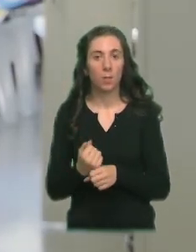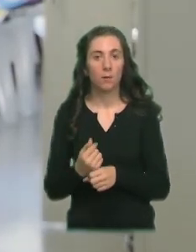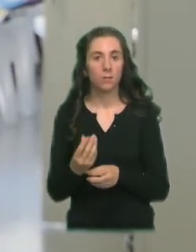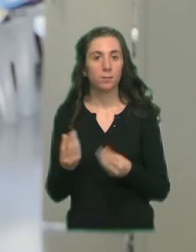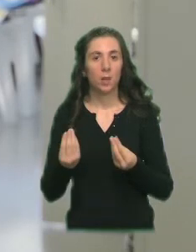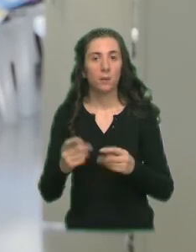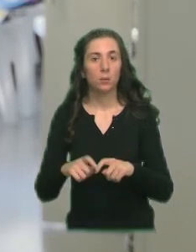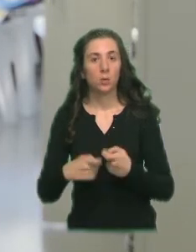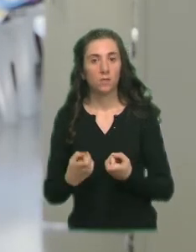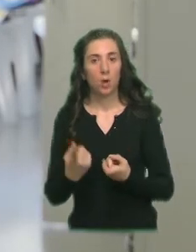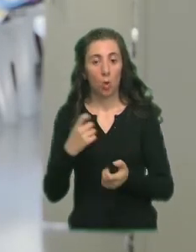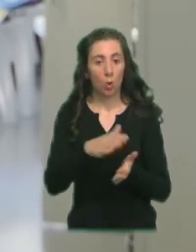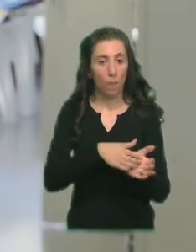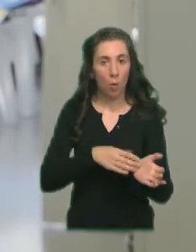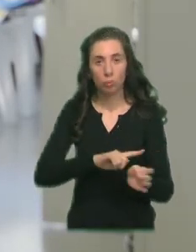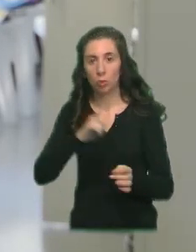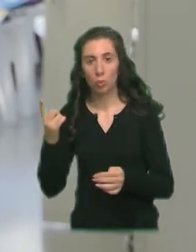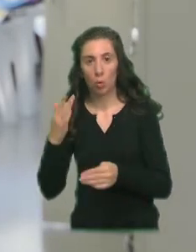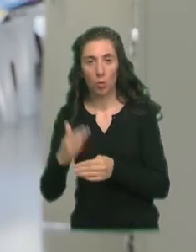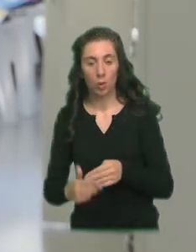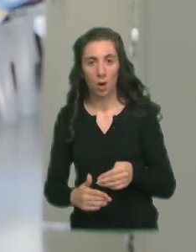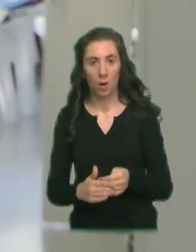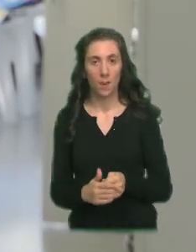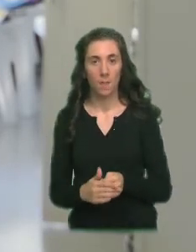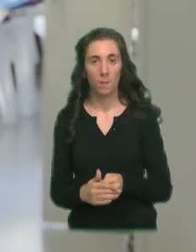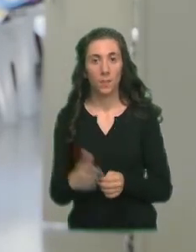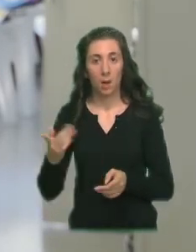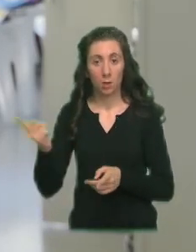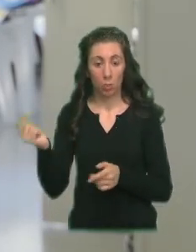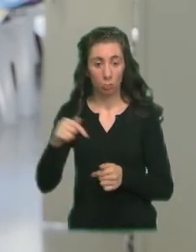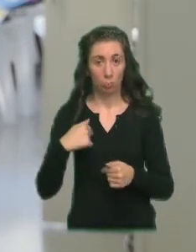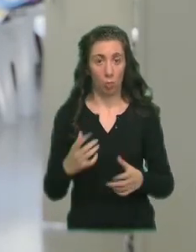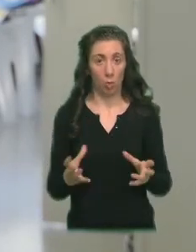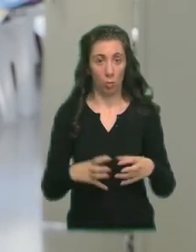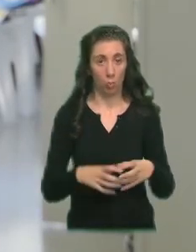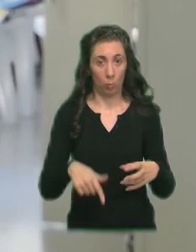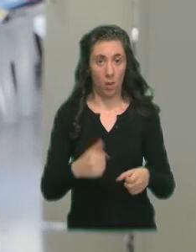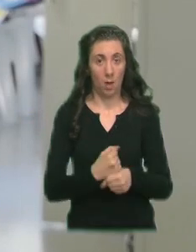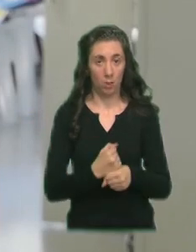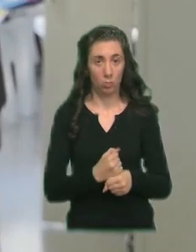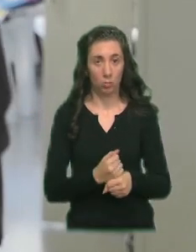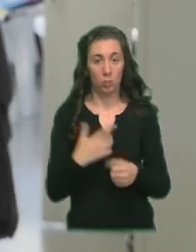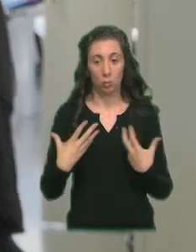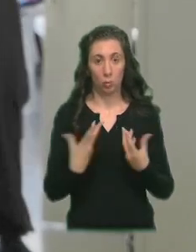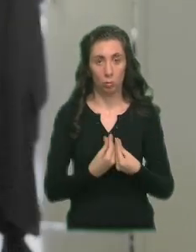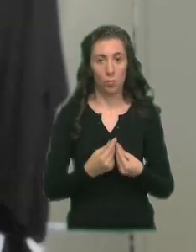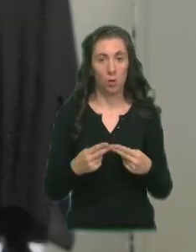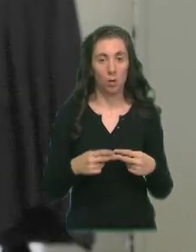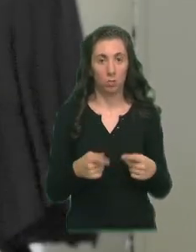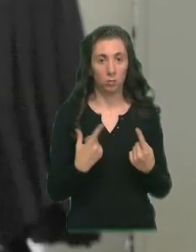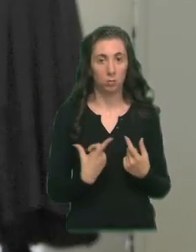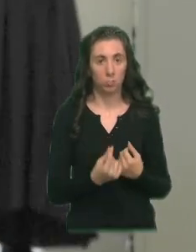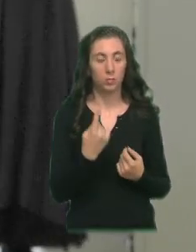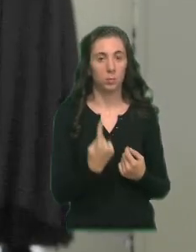naprave neku stvar, da naprave od početka do kraja. Tako da je i on kad dođe u moju grupu ovdje na radionicu, bude sa mnom